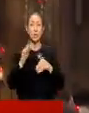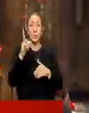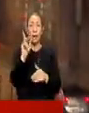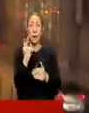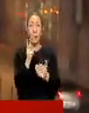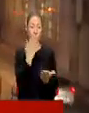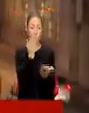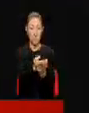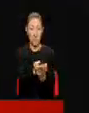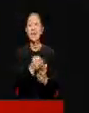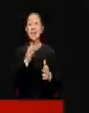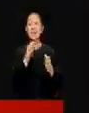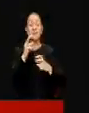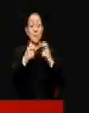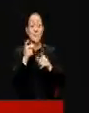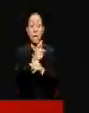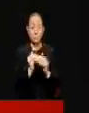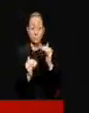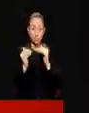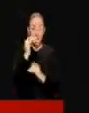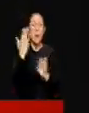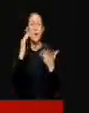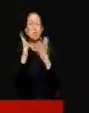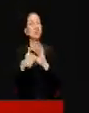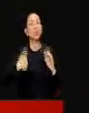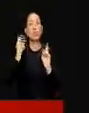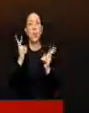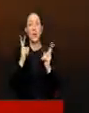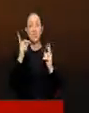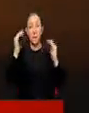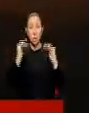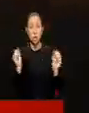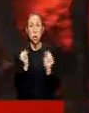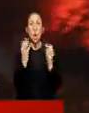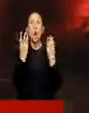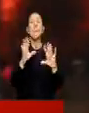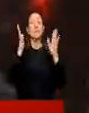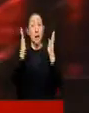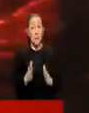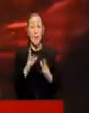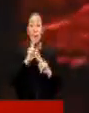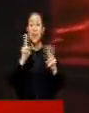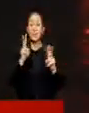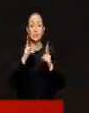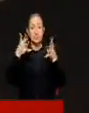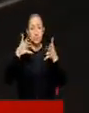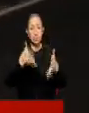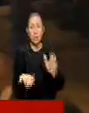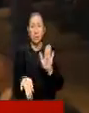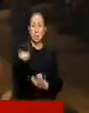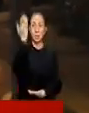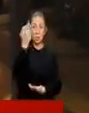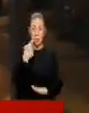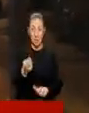da bir rapor hazırladı Sanayi üretiminde artış ya da mevsim normallerinin altında bir soğuk hava olmamasına rağmen elektrik tüketiminin arttığını